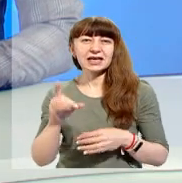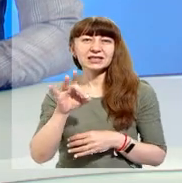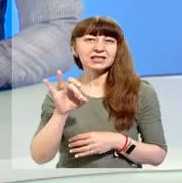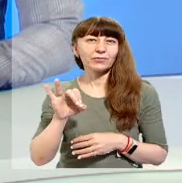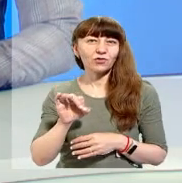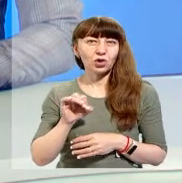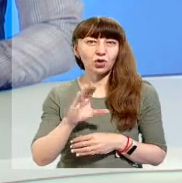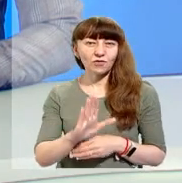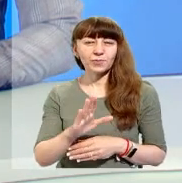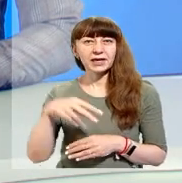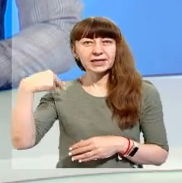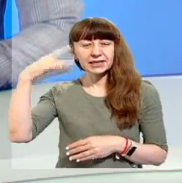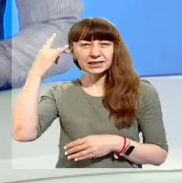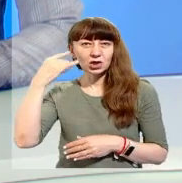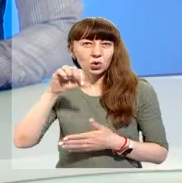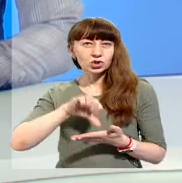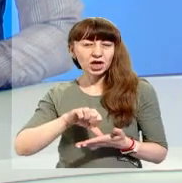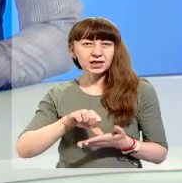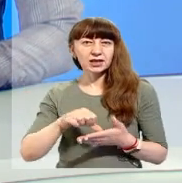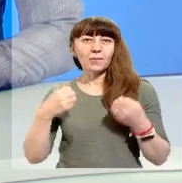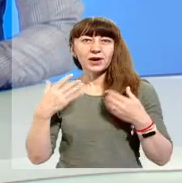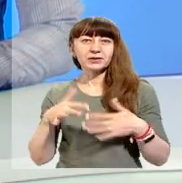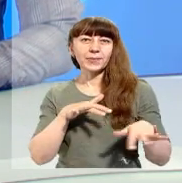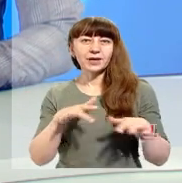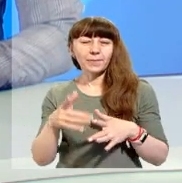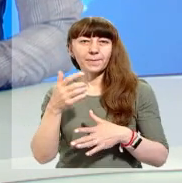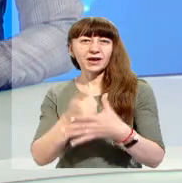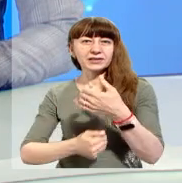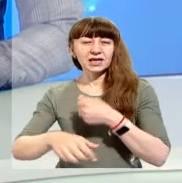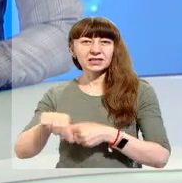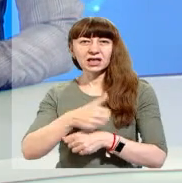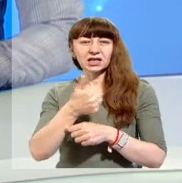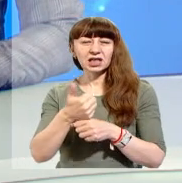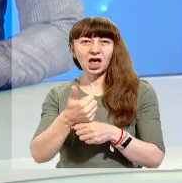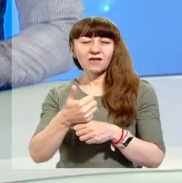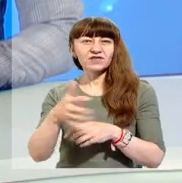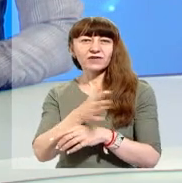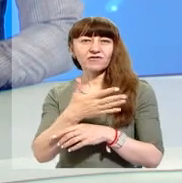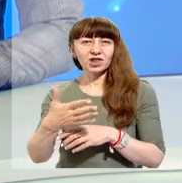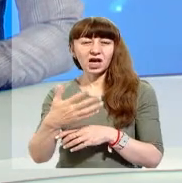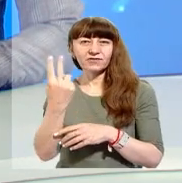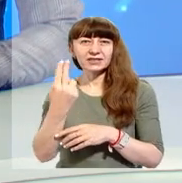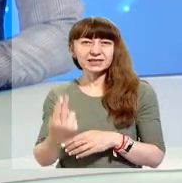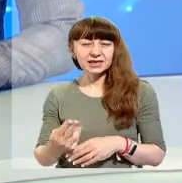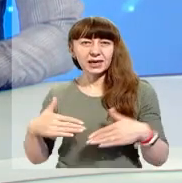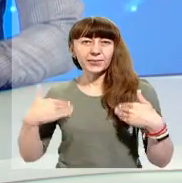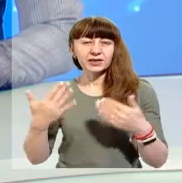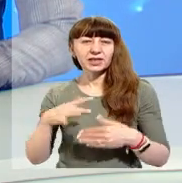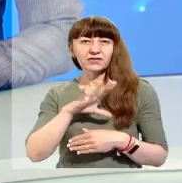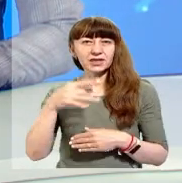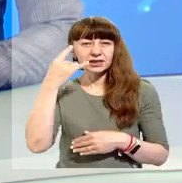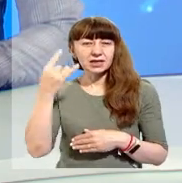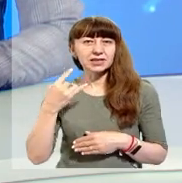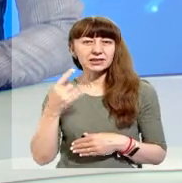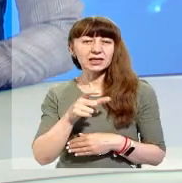байрағымызды көтеру салтанатына қатысты. Қазақстан халқын мерекемен құттықтап, көк туымыздың түбіне тұтасуға шақырды. Әрі әскери шендер